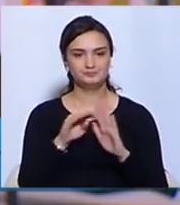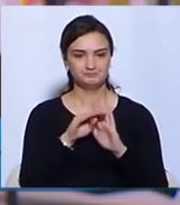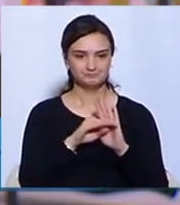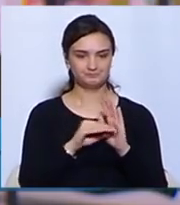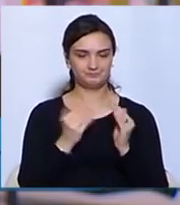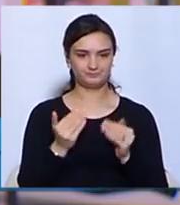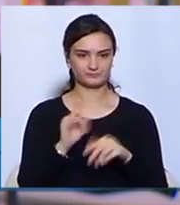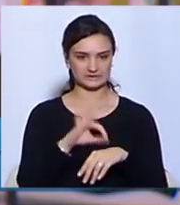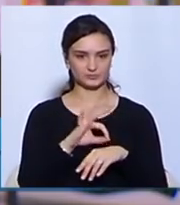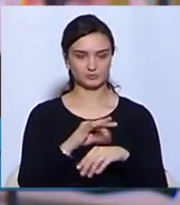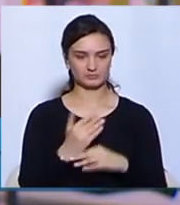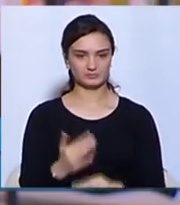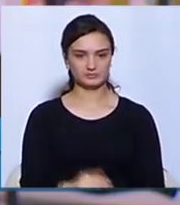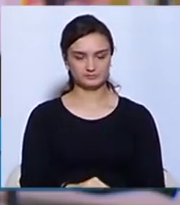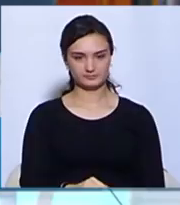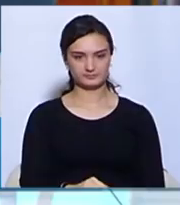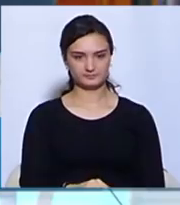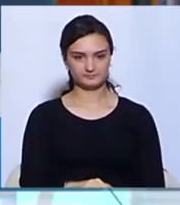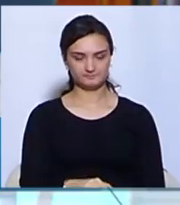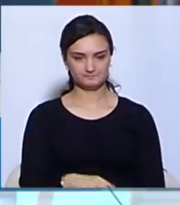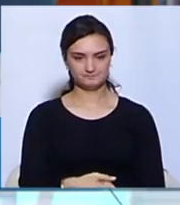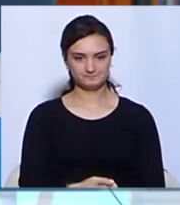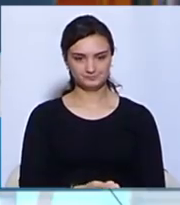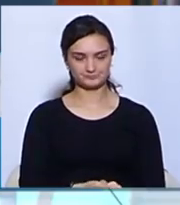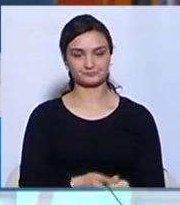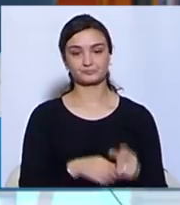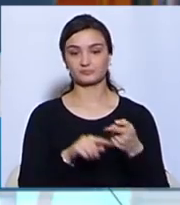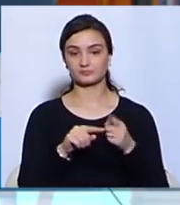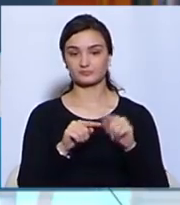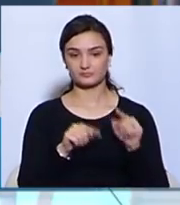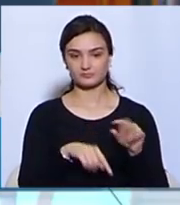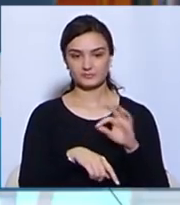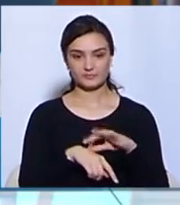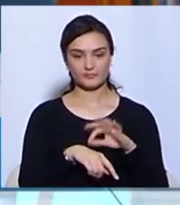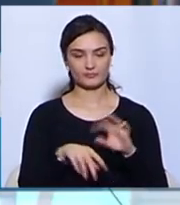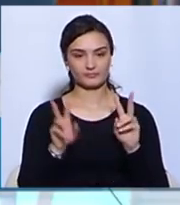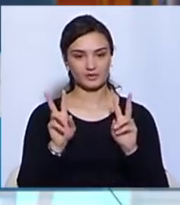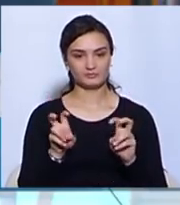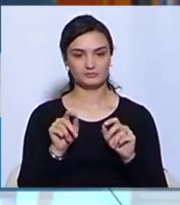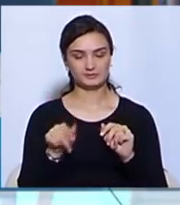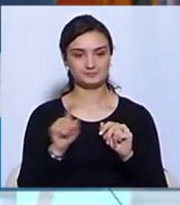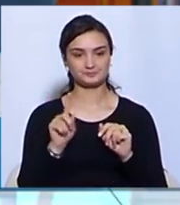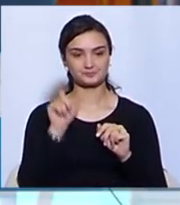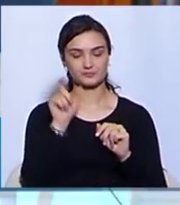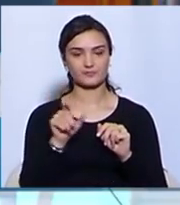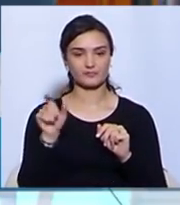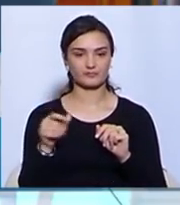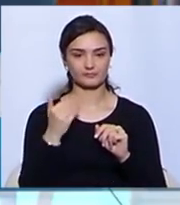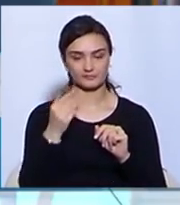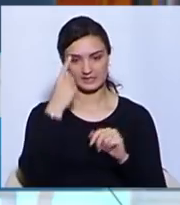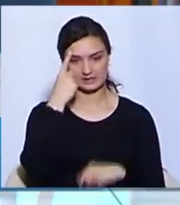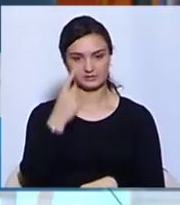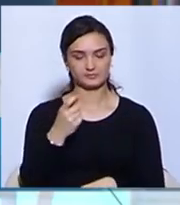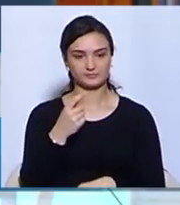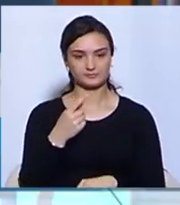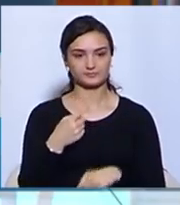ჩამოყალიბებული სიმპტომებით. ეს სიმპტომები პირველ რიგში რაც ადამიანებს სიგნალს